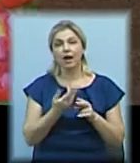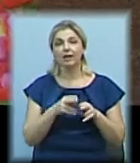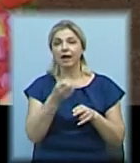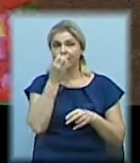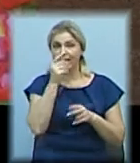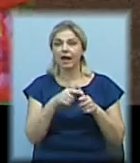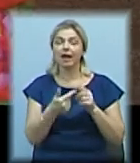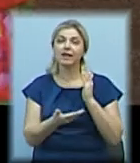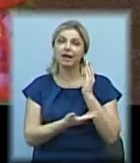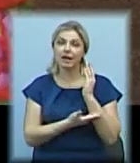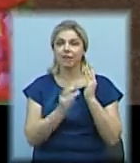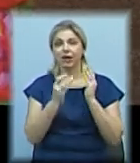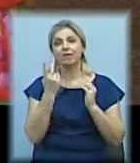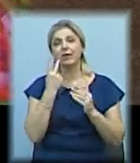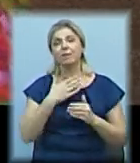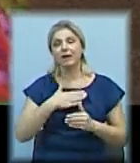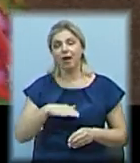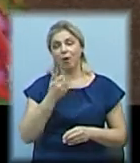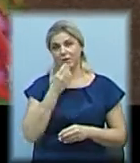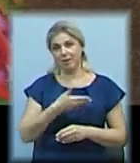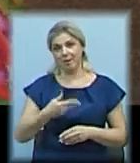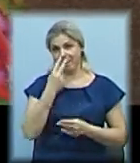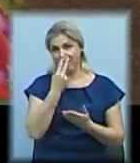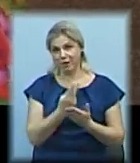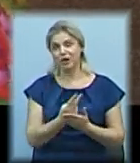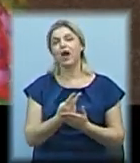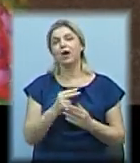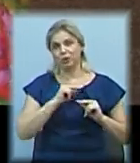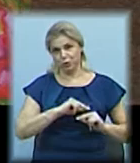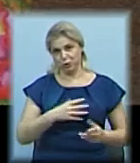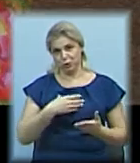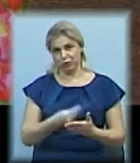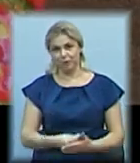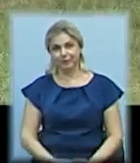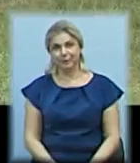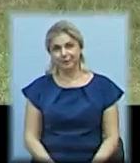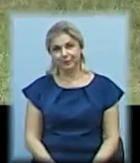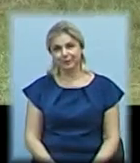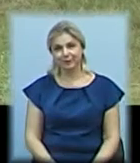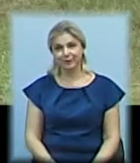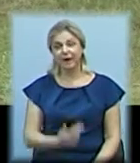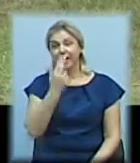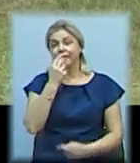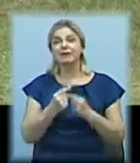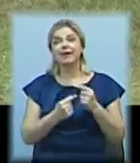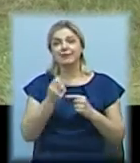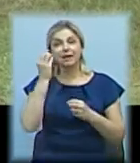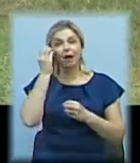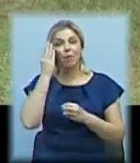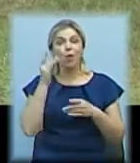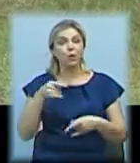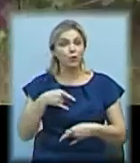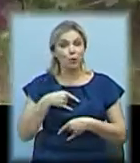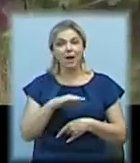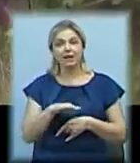або дерево і завжди приємно, коли ми бачимо плоди своєї праці. У традиційних японських костюмах